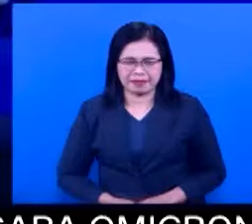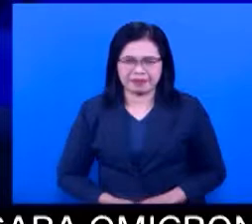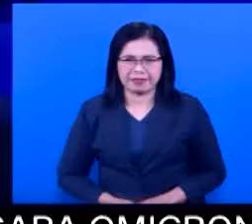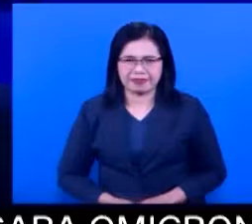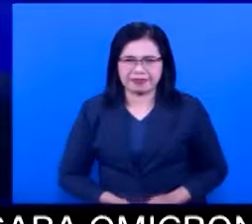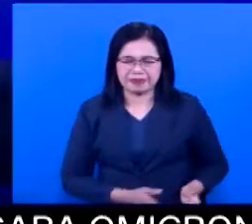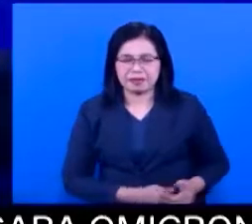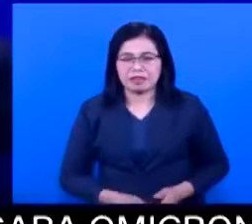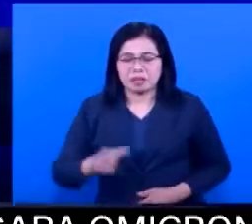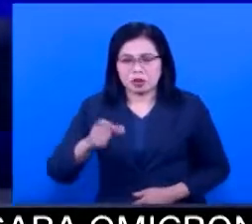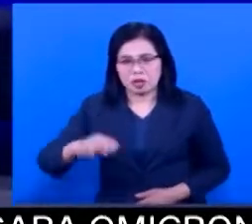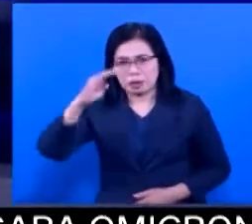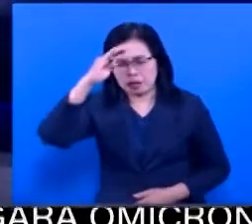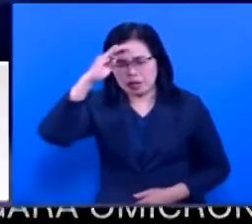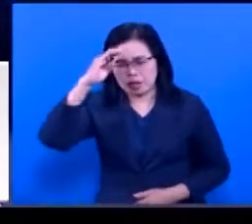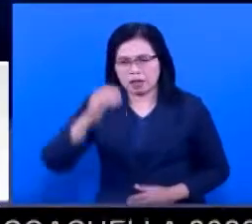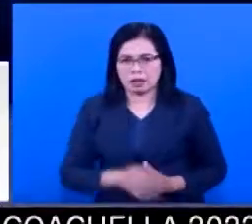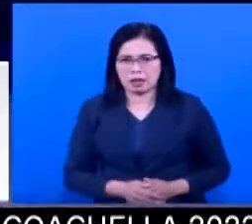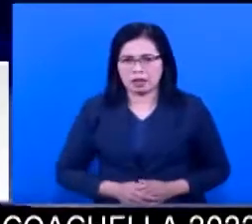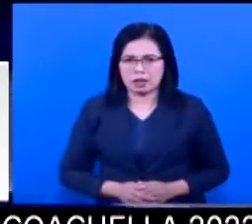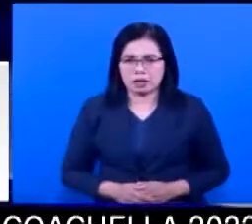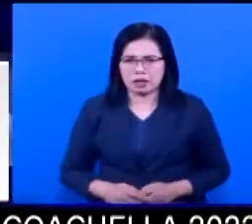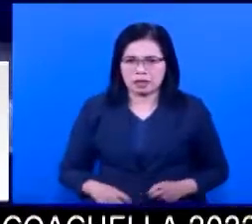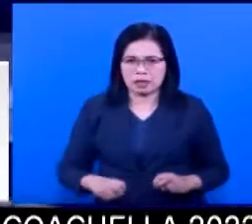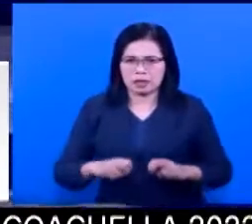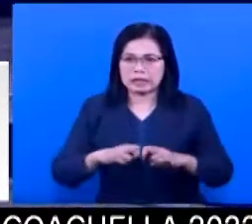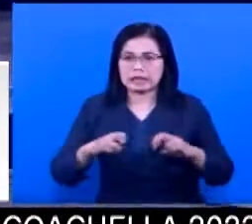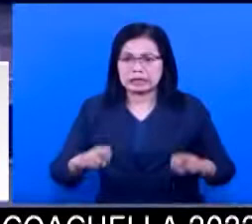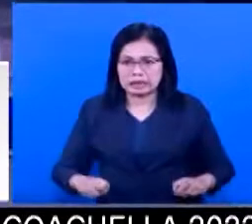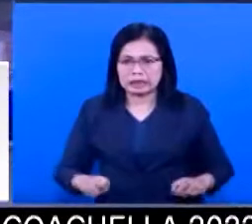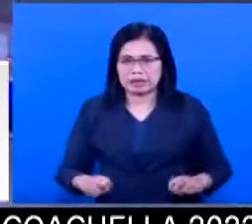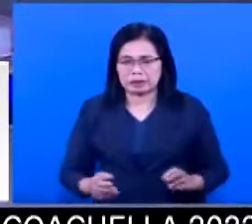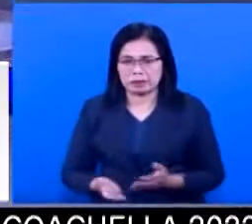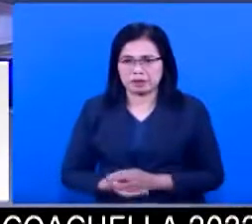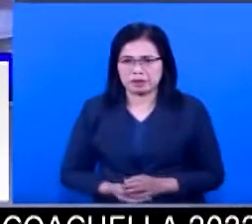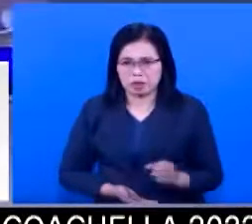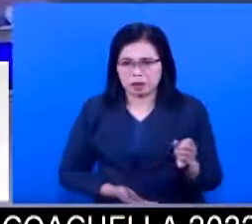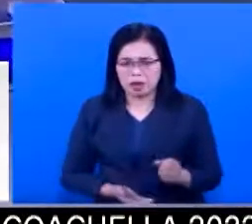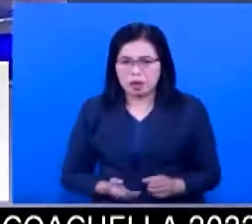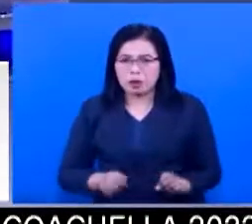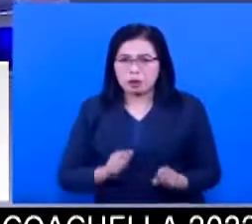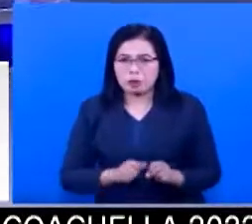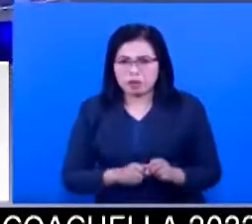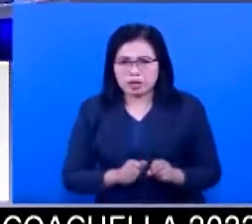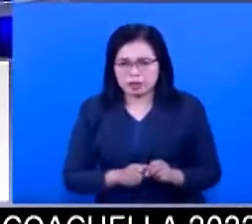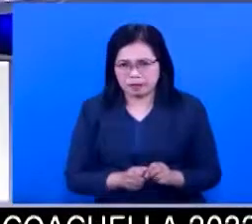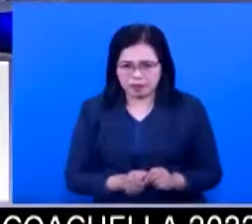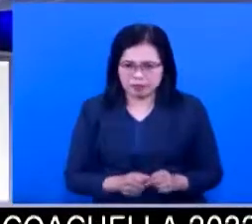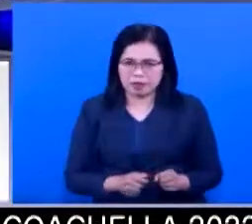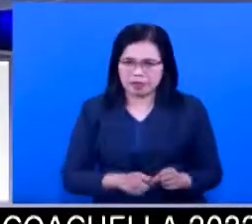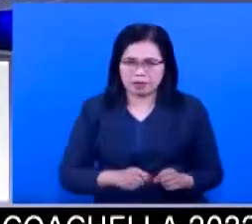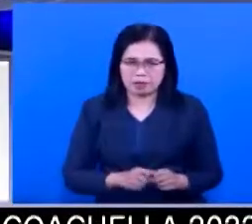Seorang pria di Kediri mampu menyulap bonggol serta batang bambu yang terbuang di sekitar rumahnya menjadi asbak dan kap lampu yang